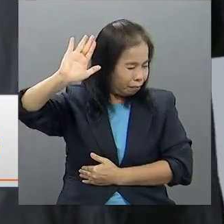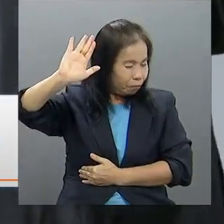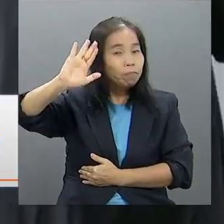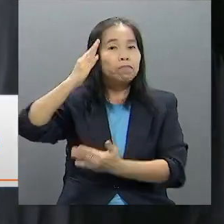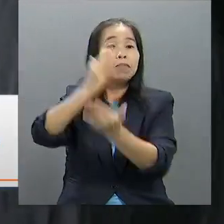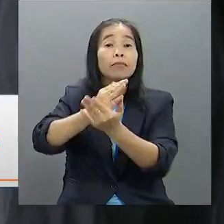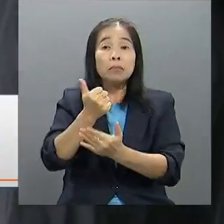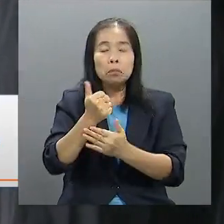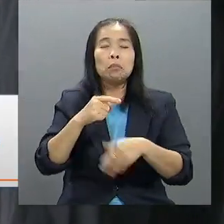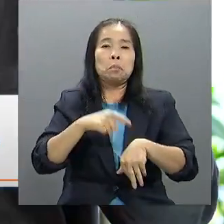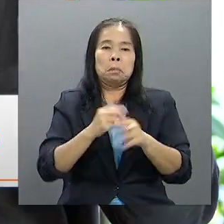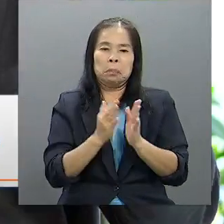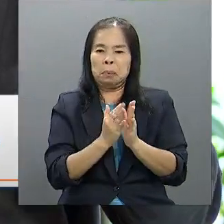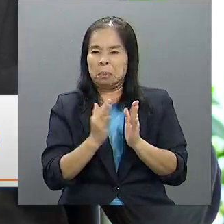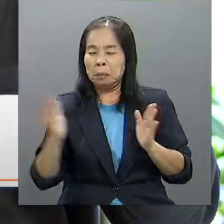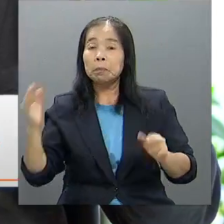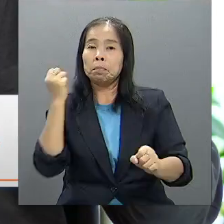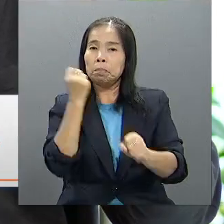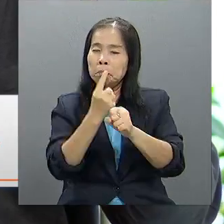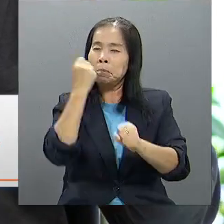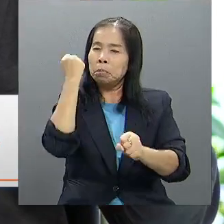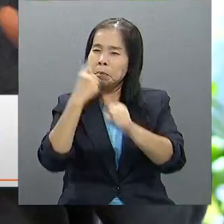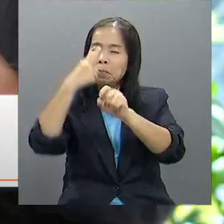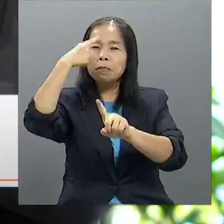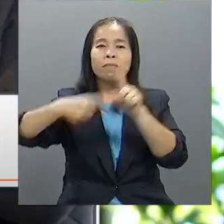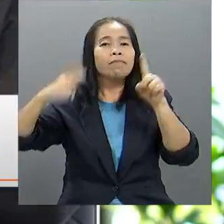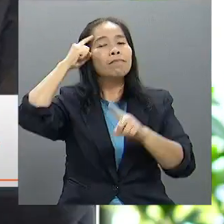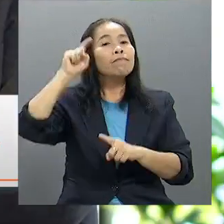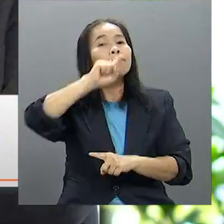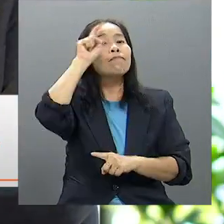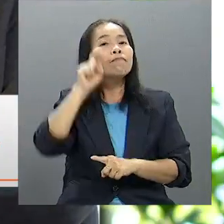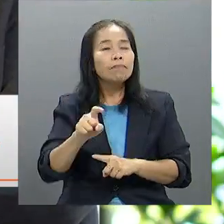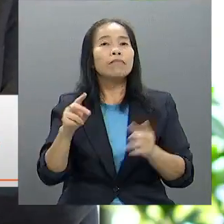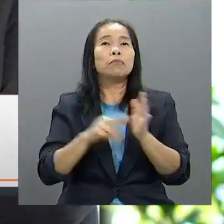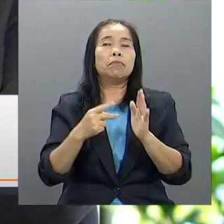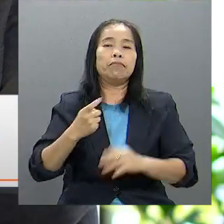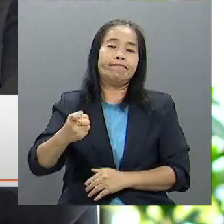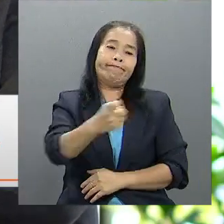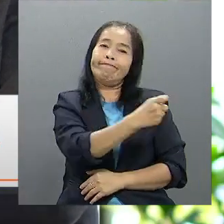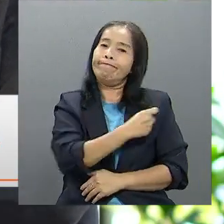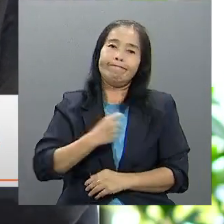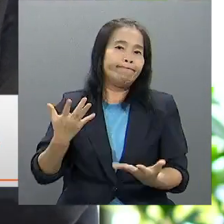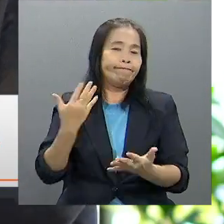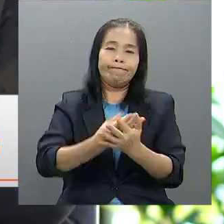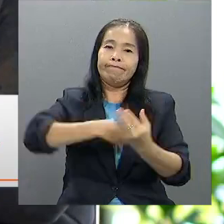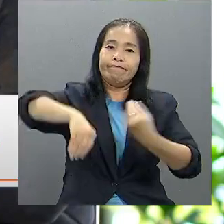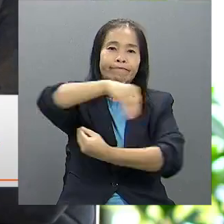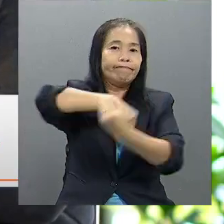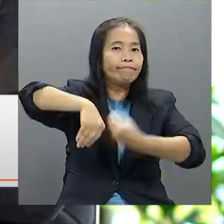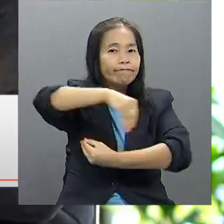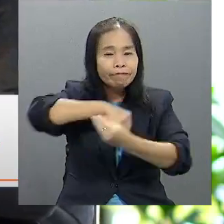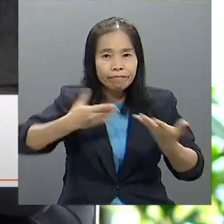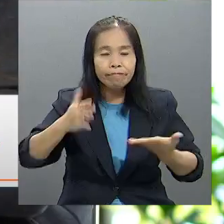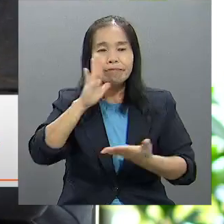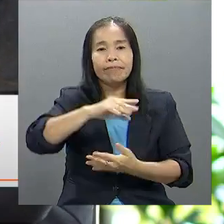ประมาณสักปีหรือปีครึ่งซึ่งมันจะเกิดความเสียหายมหาศาลในเชิงของเศรษฐกิจเชิง